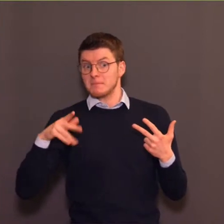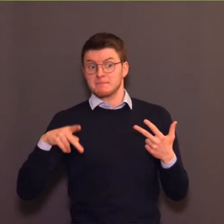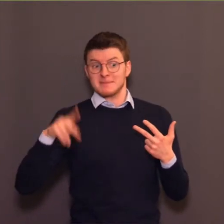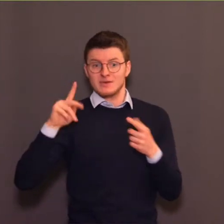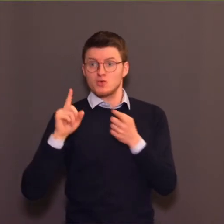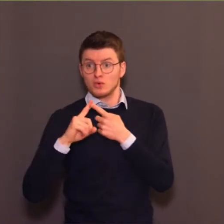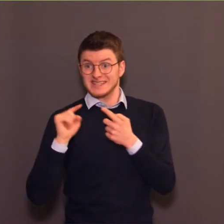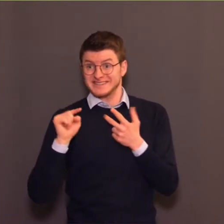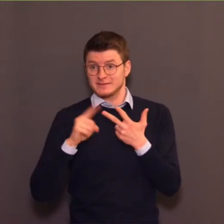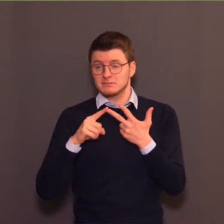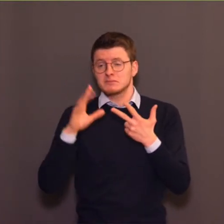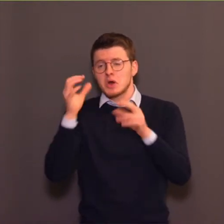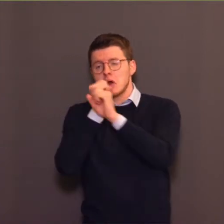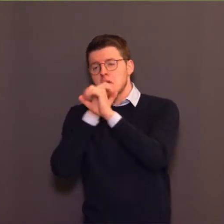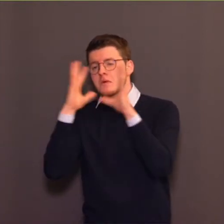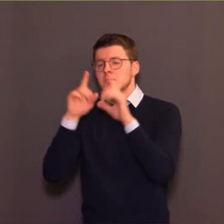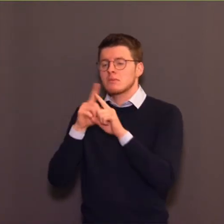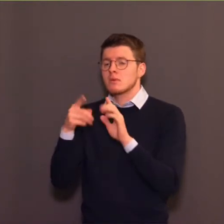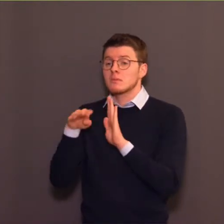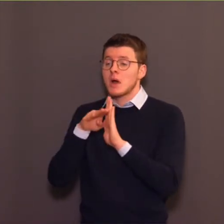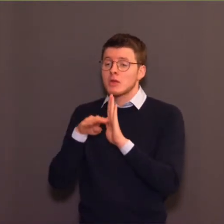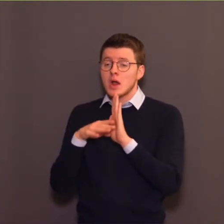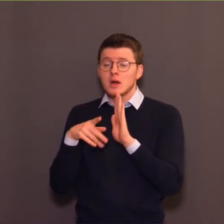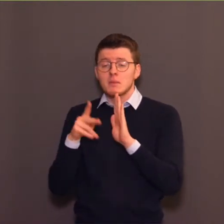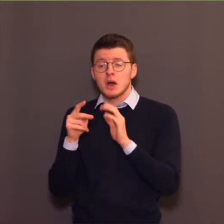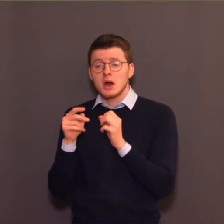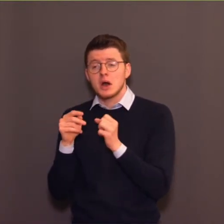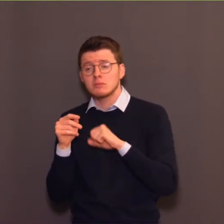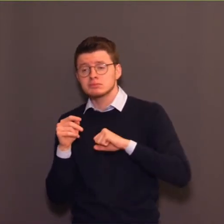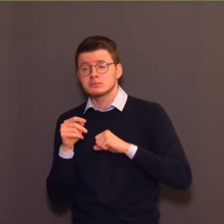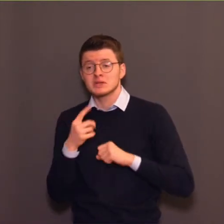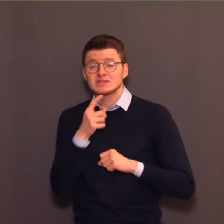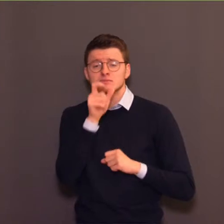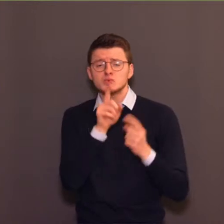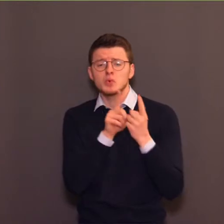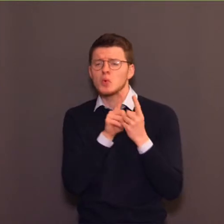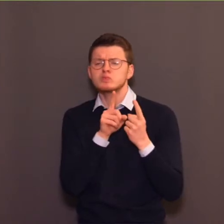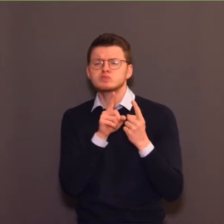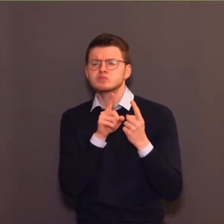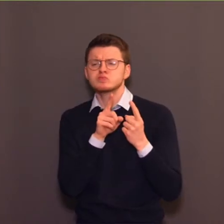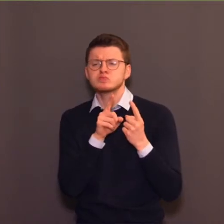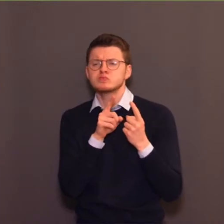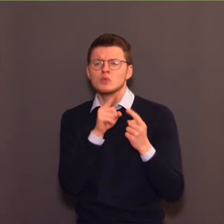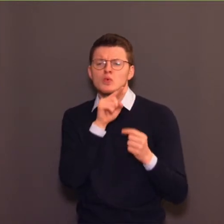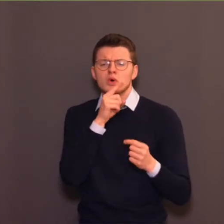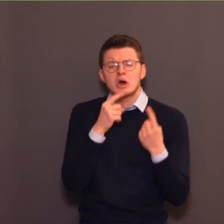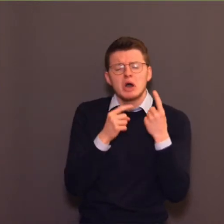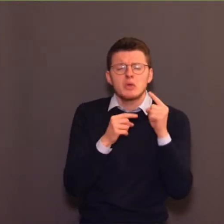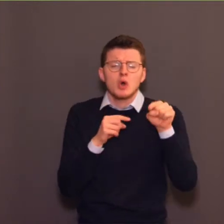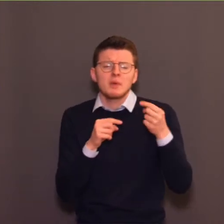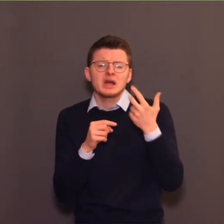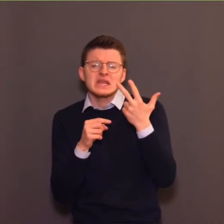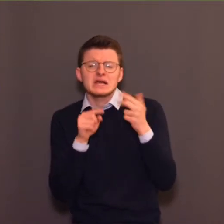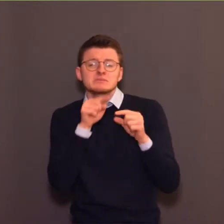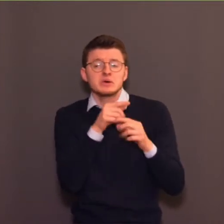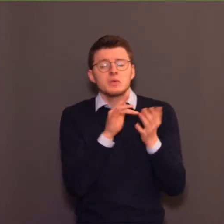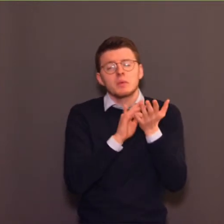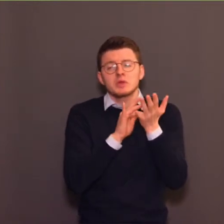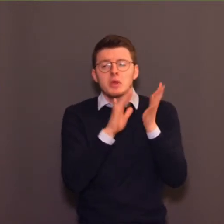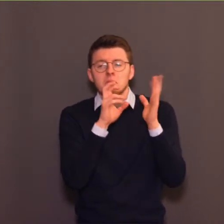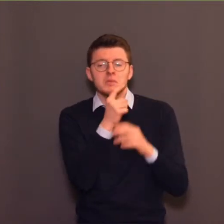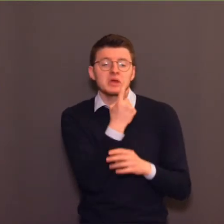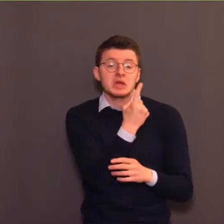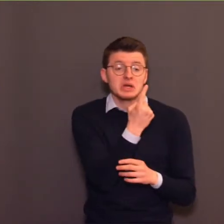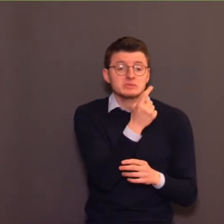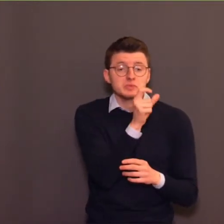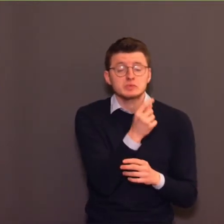losser interpreteren en in plaats van 1 hoogrisicocontact gaan naar 1,3 hoogrisicocontacten per persoon. En